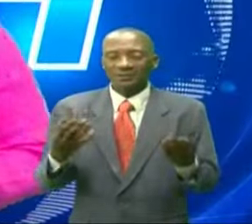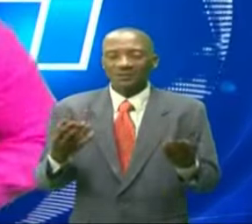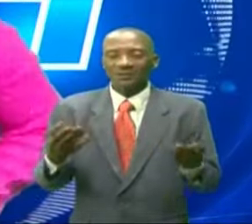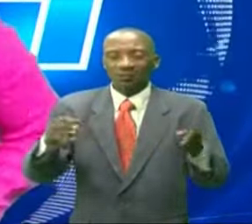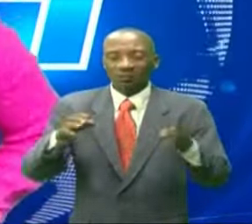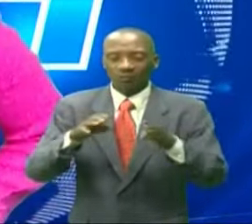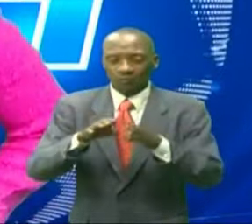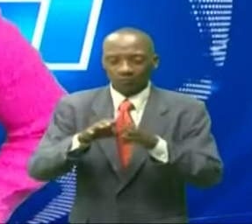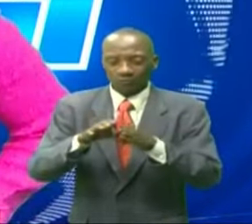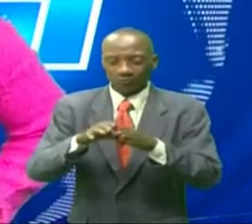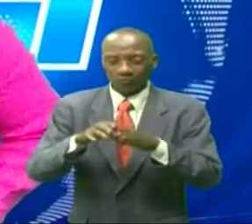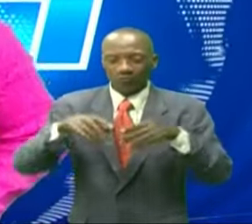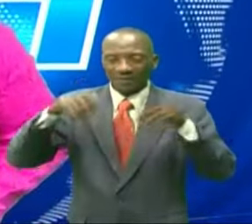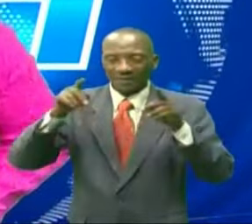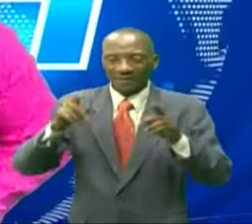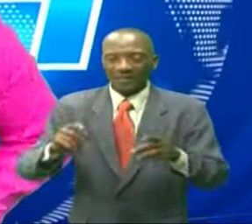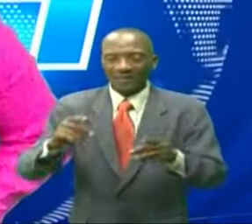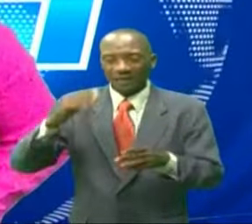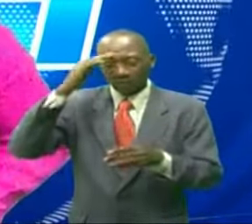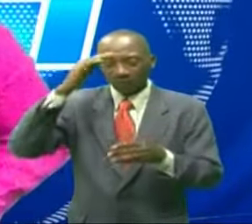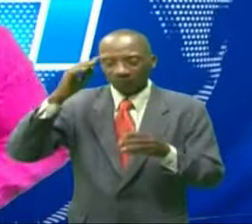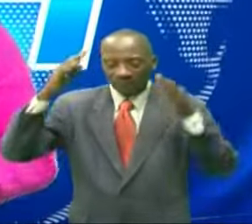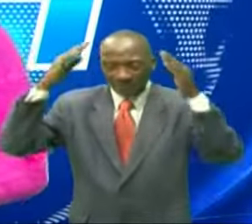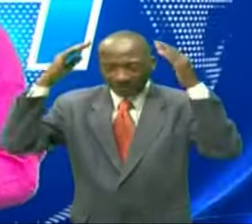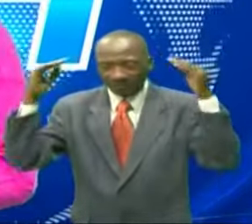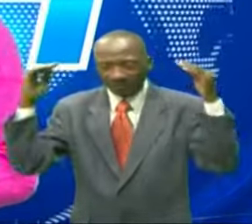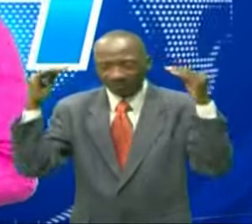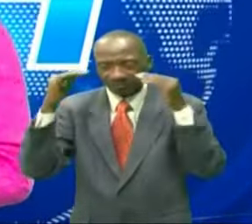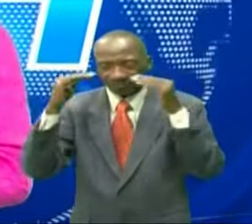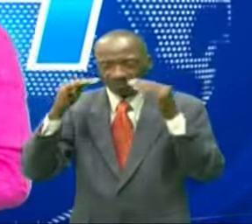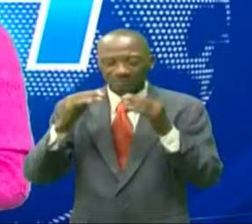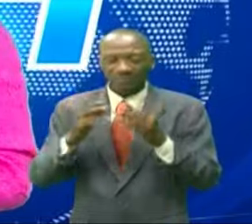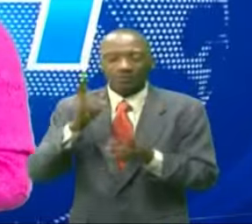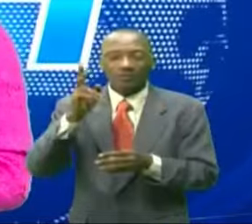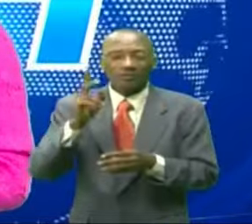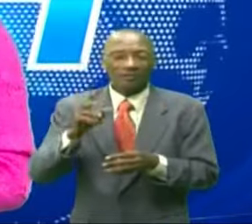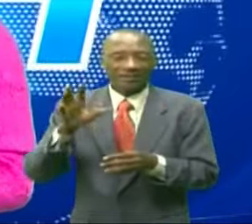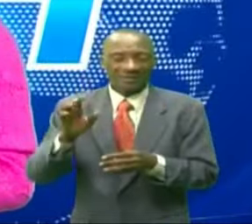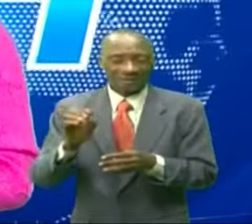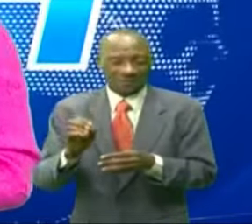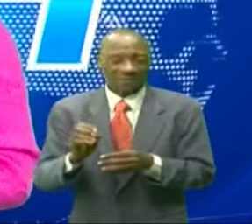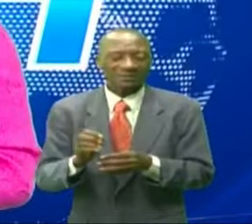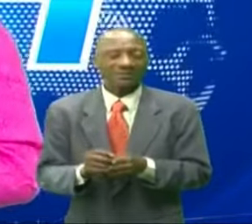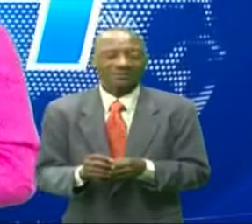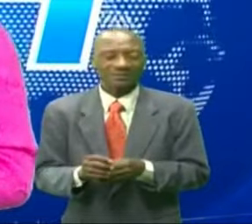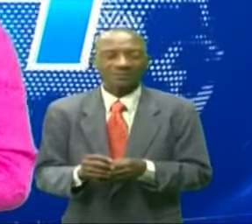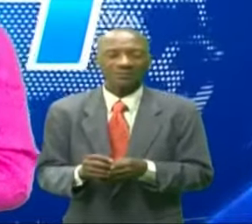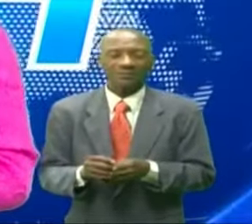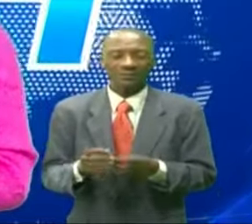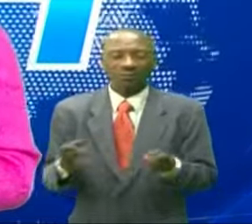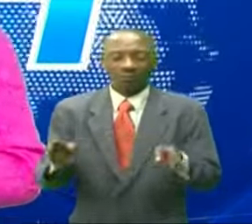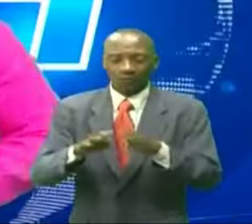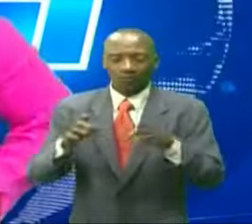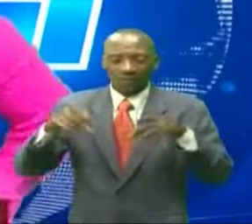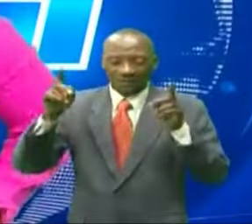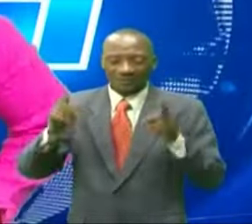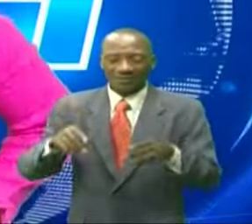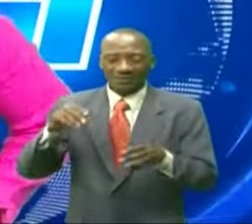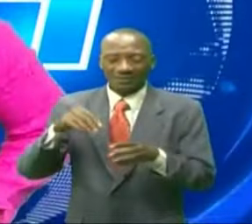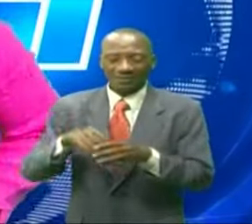double cérémonie des collations de grades académiques et de la clôture de l'année 2022-2023 à